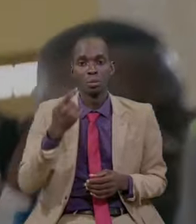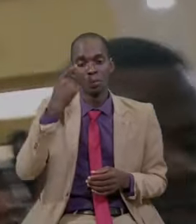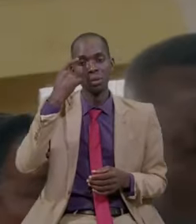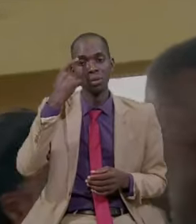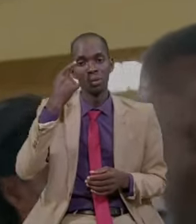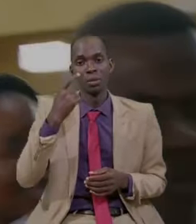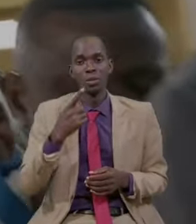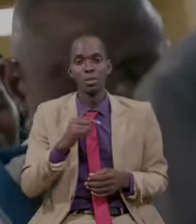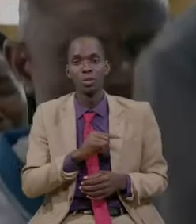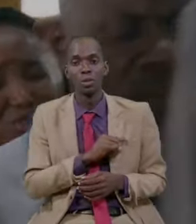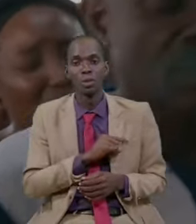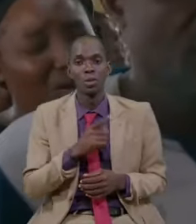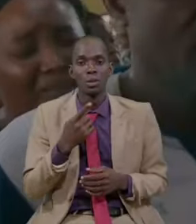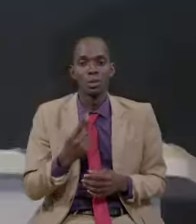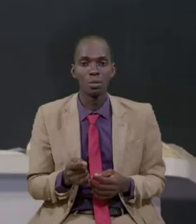la passion,